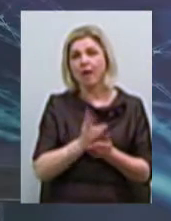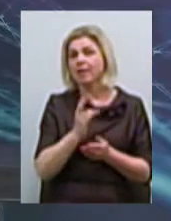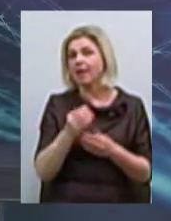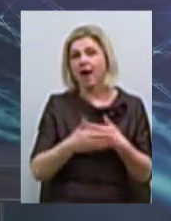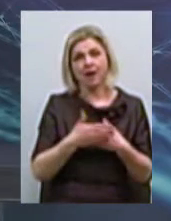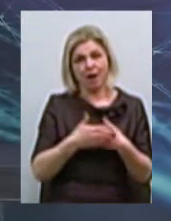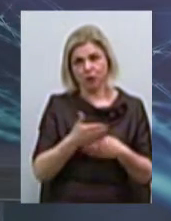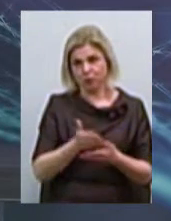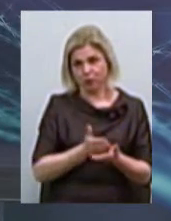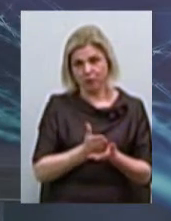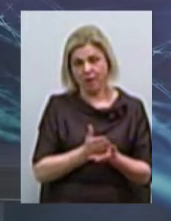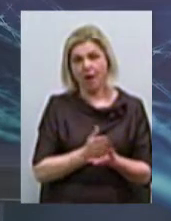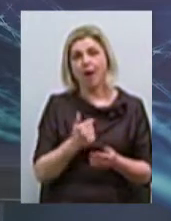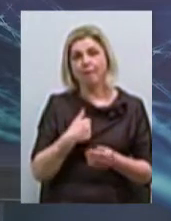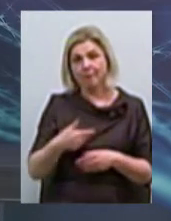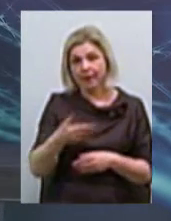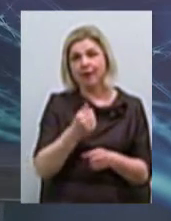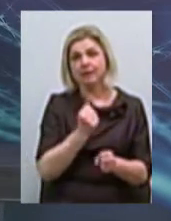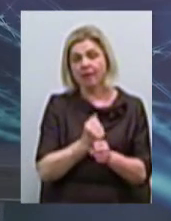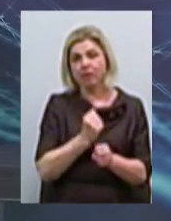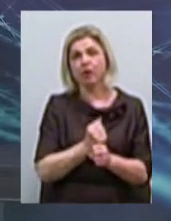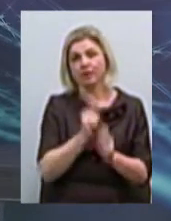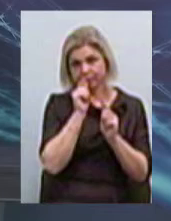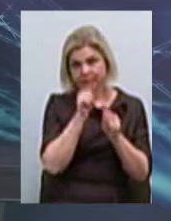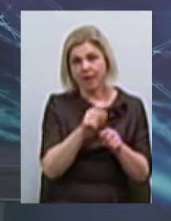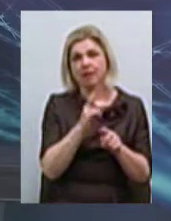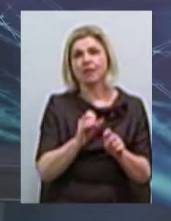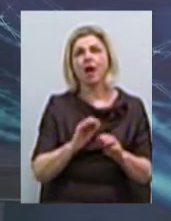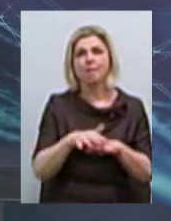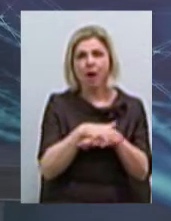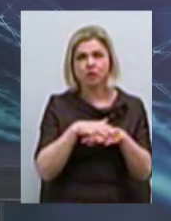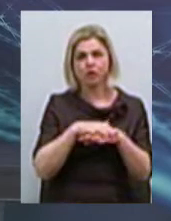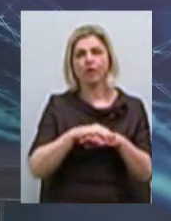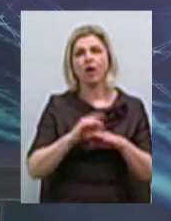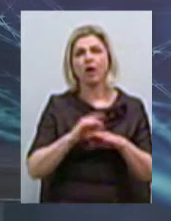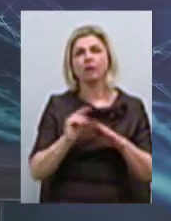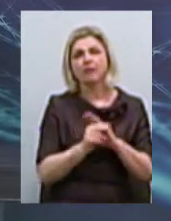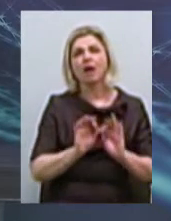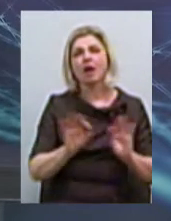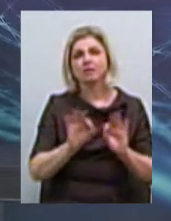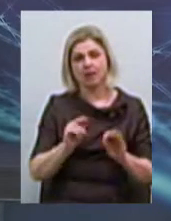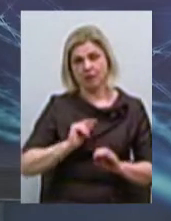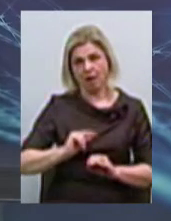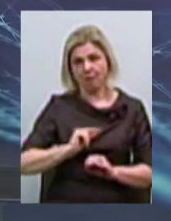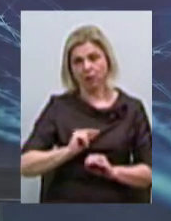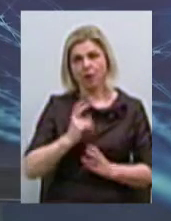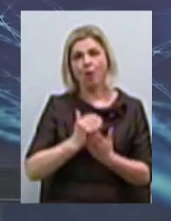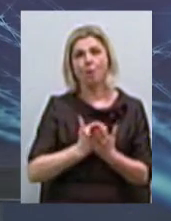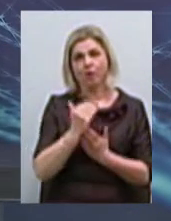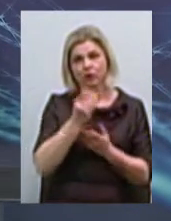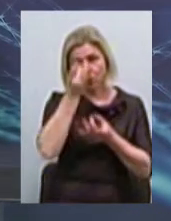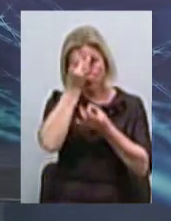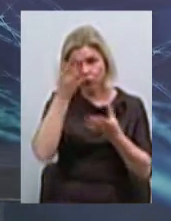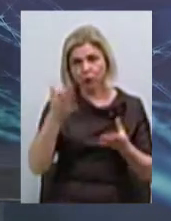Ми робимо ставку на проведення масово роз'яснювальної роботи, на підвищення